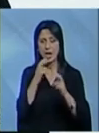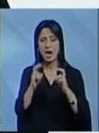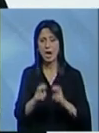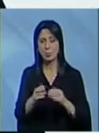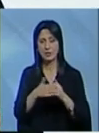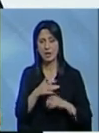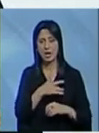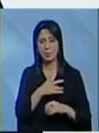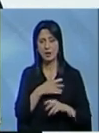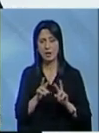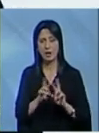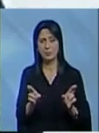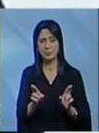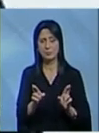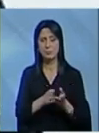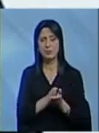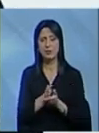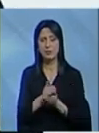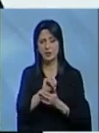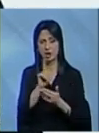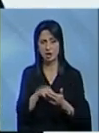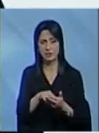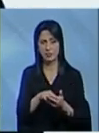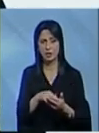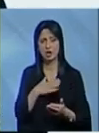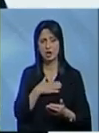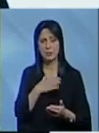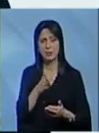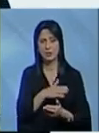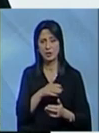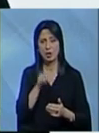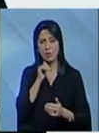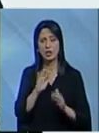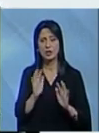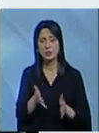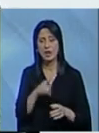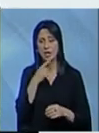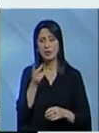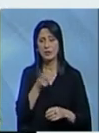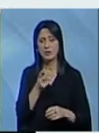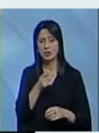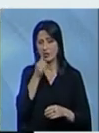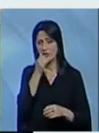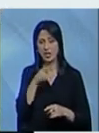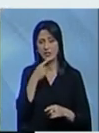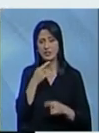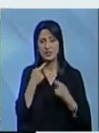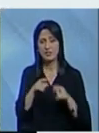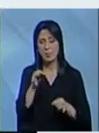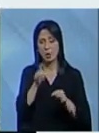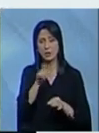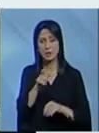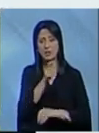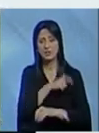გასაუბრებაზე დაახლოებით იმავე მიმართულებით დაისმევა შეკითხვებით, ჩემი მხრიდან ყოველ შემთხვევაში, რა თქმა უნდა, ვერაფერს ვეტყვი სხვა